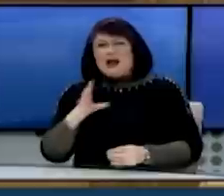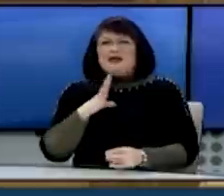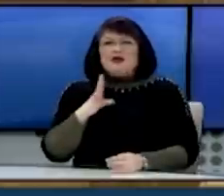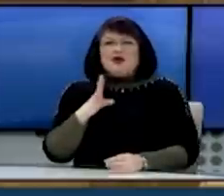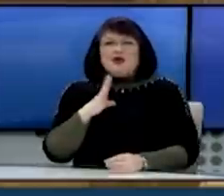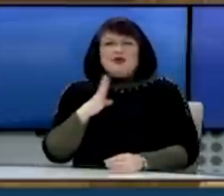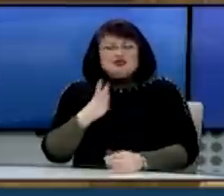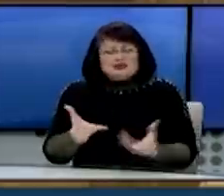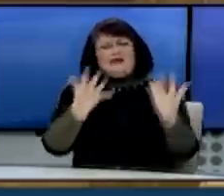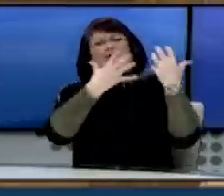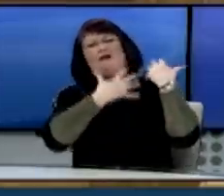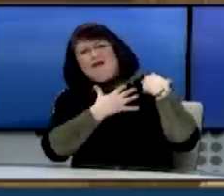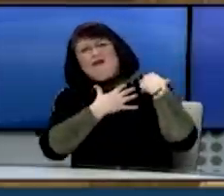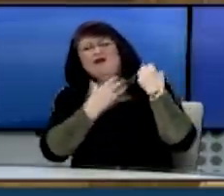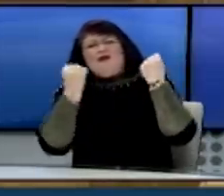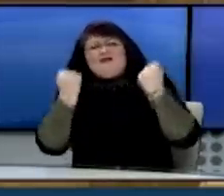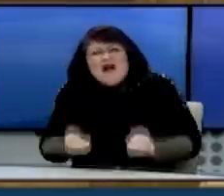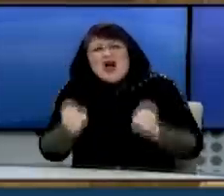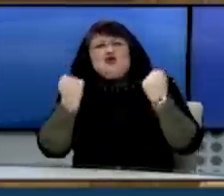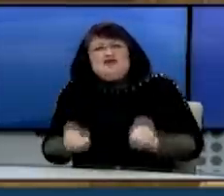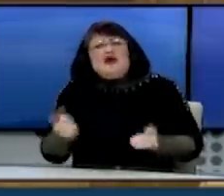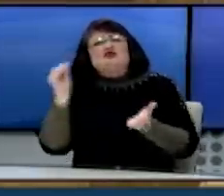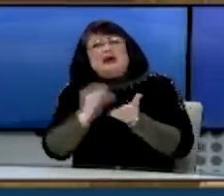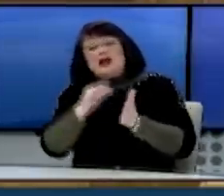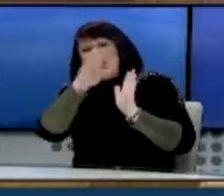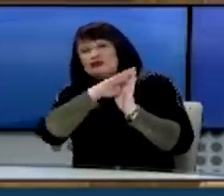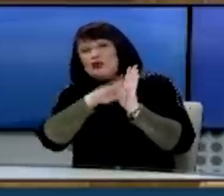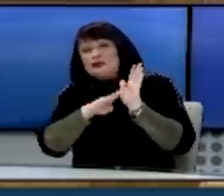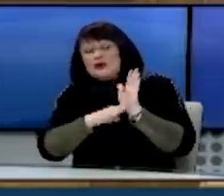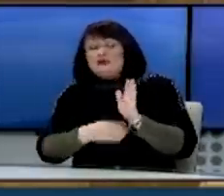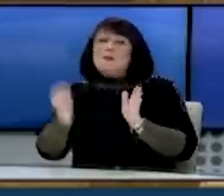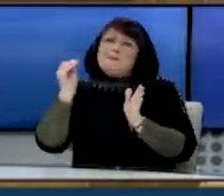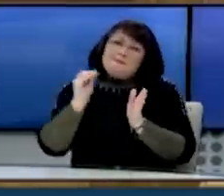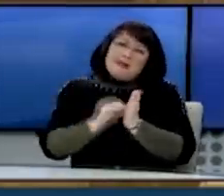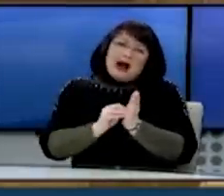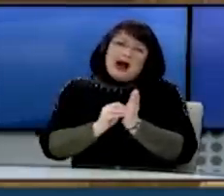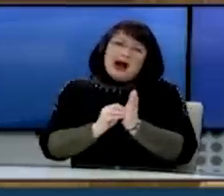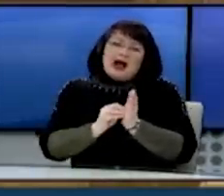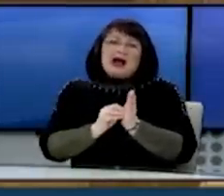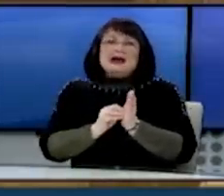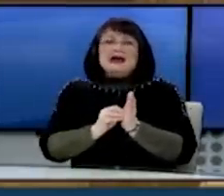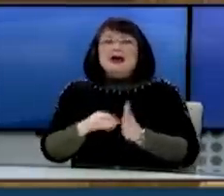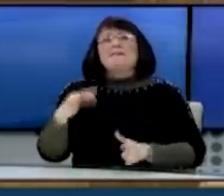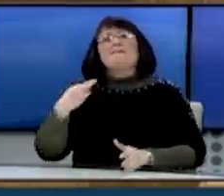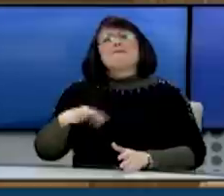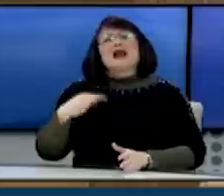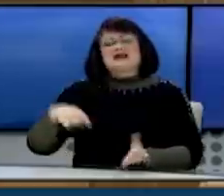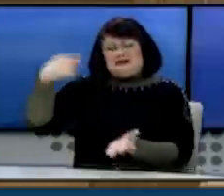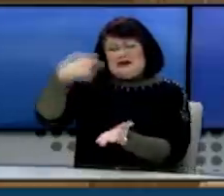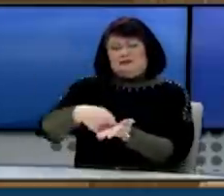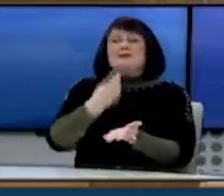να φορτώνονται νέα προαπαιτούμενα αλλά και νέα πράσινα αυτή τη φορά χαράτσια.